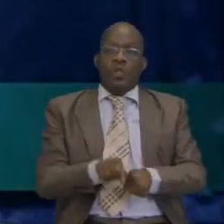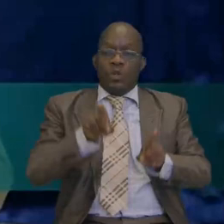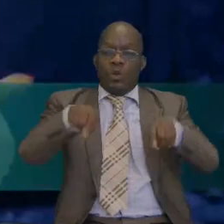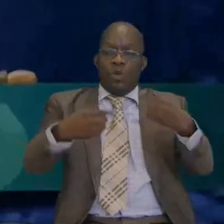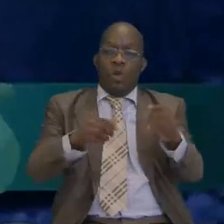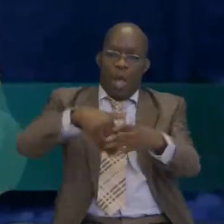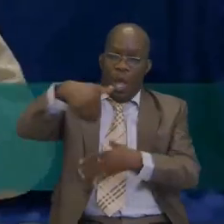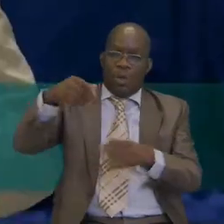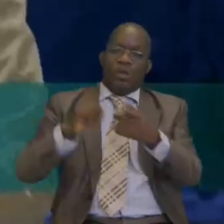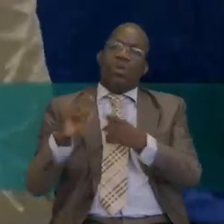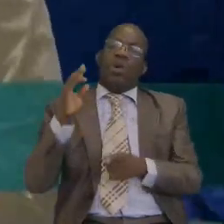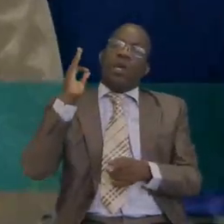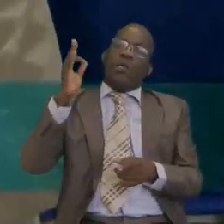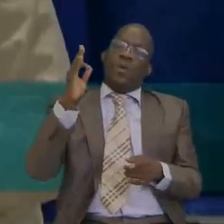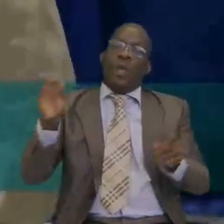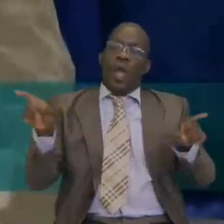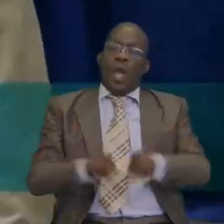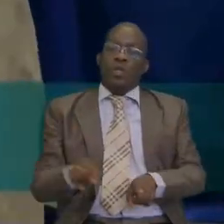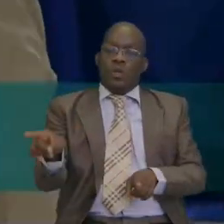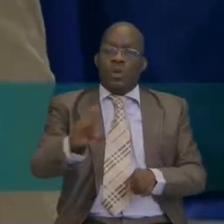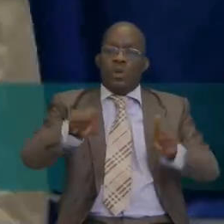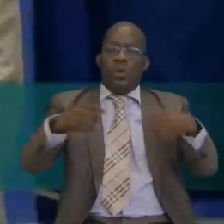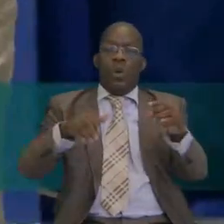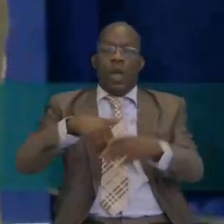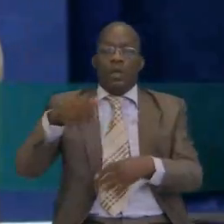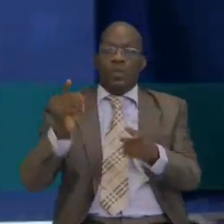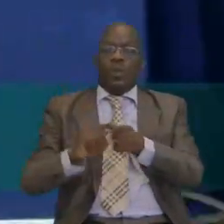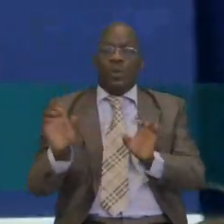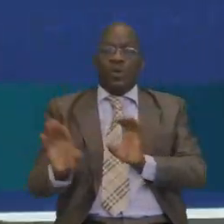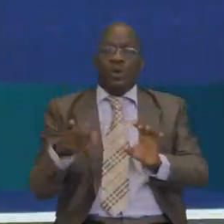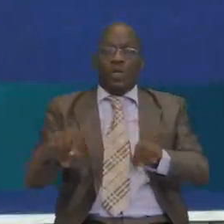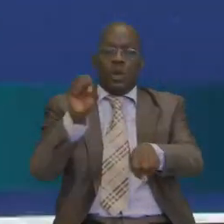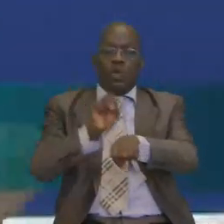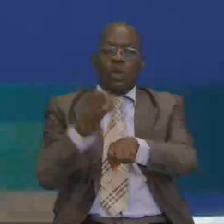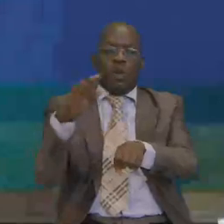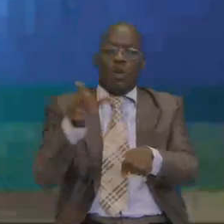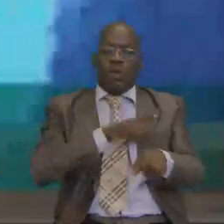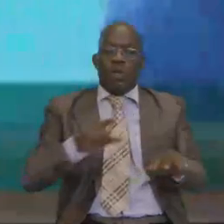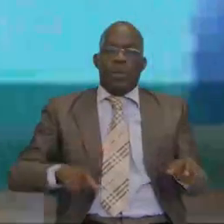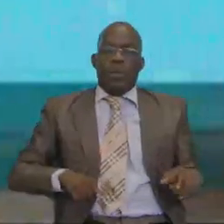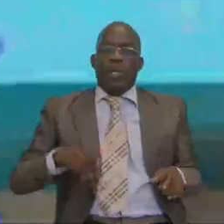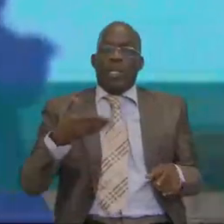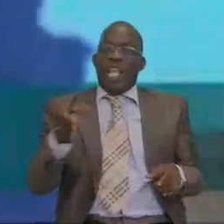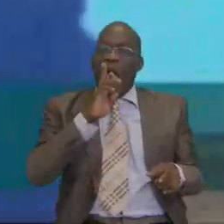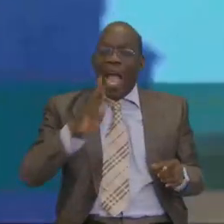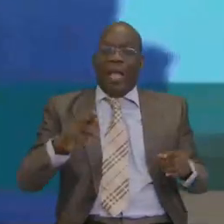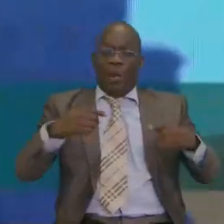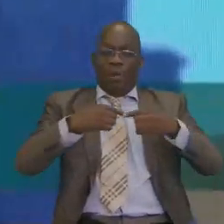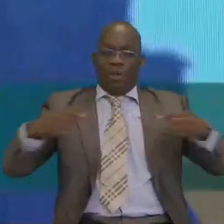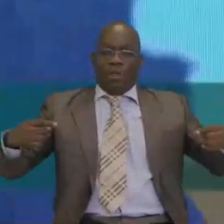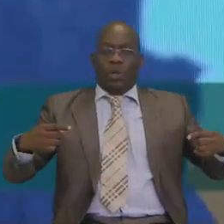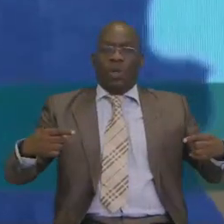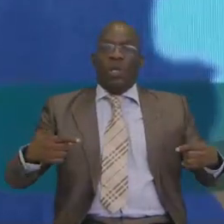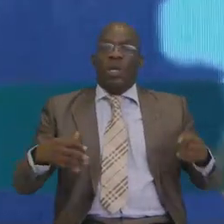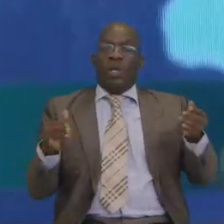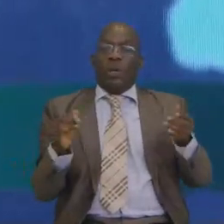évangélisons, comme nous allons et nous faisons l'œuvre du Seigneur, il y aura des forces, il y aura des